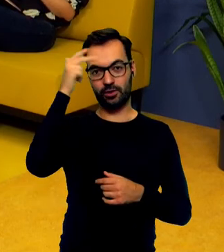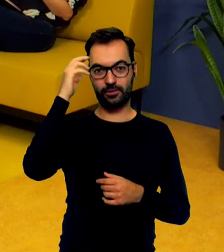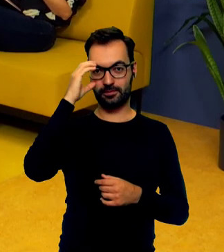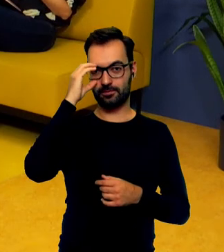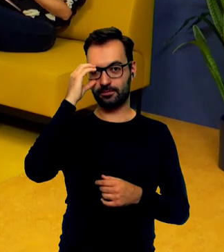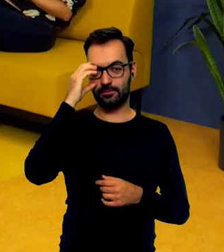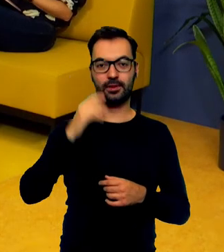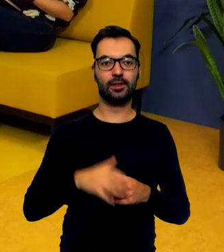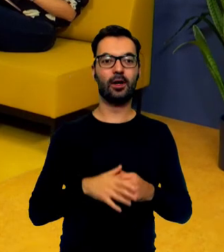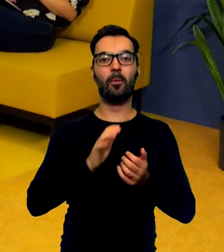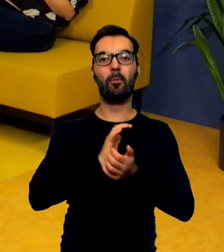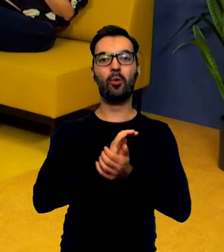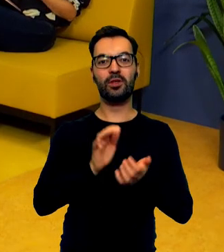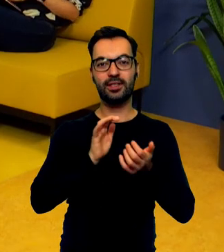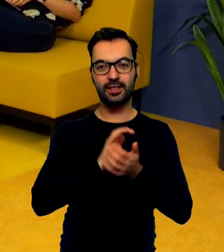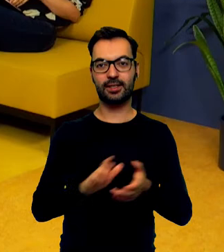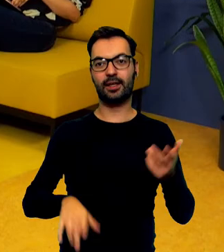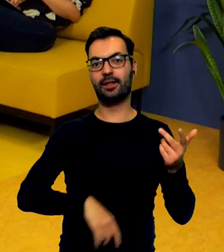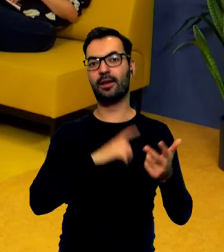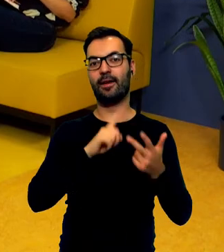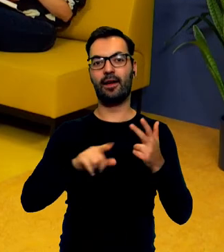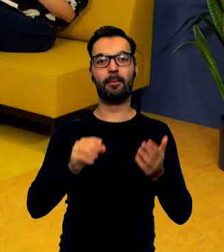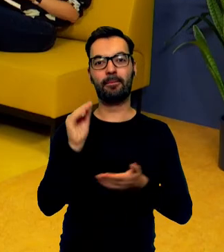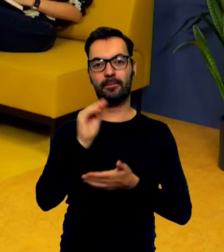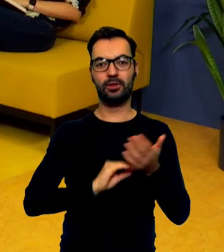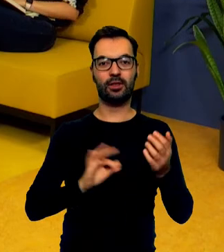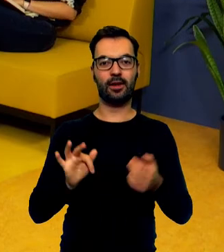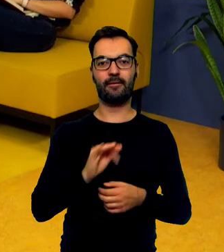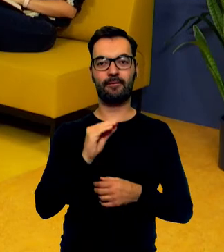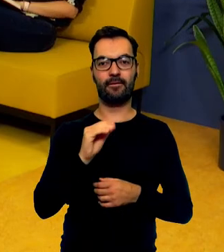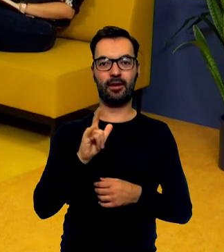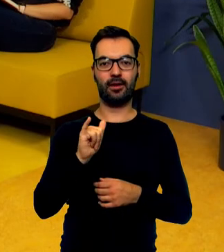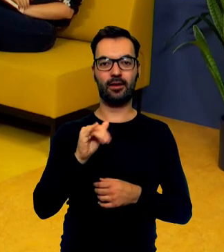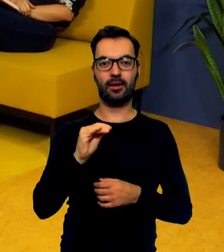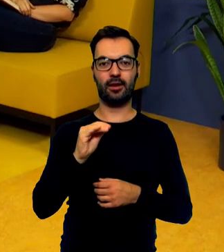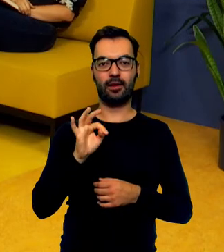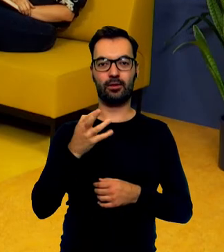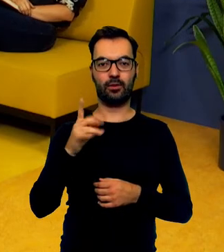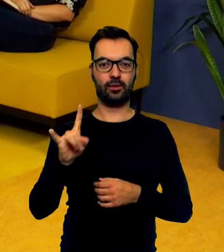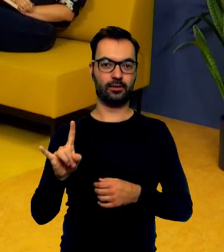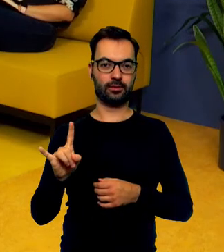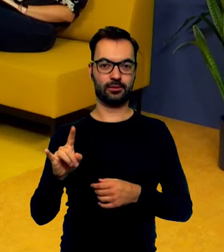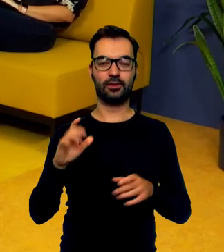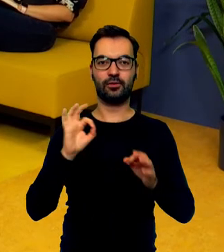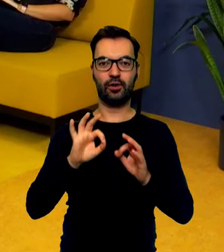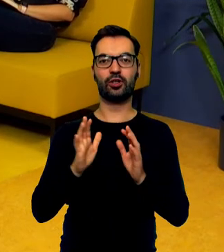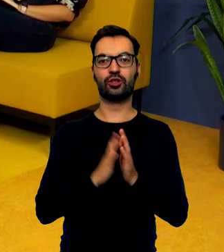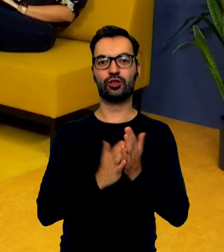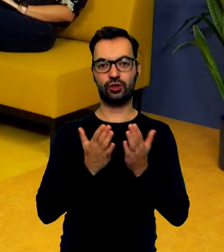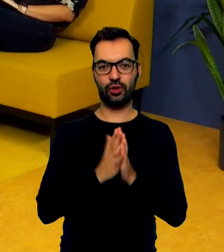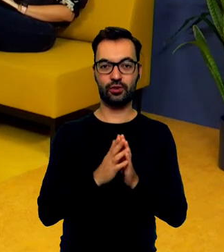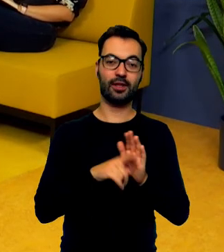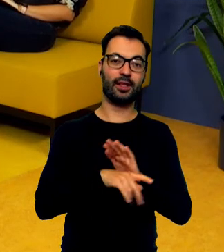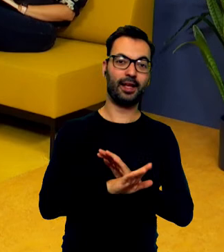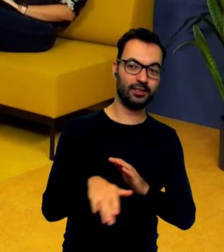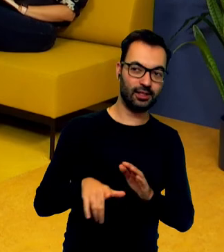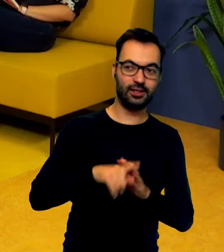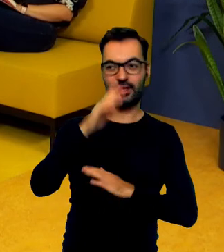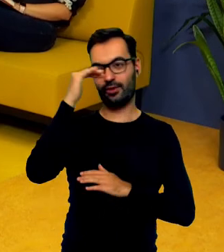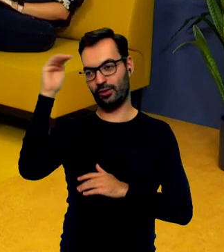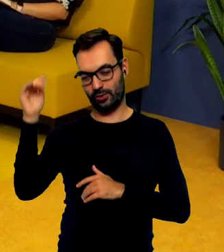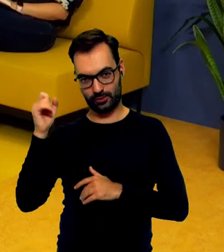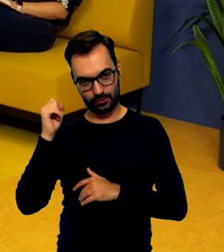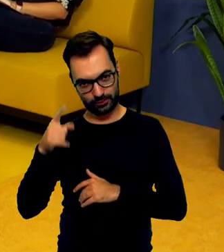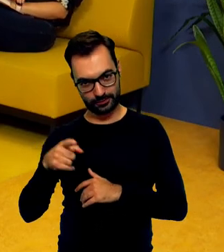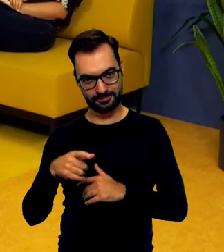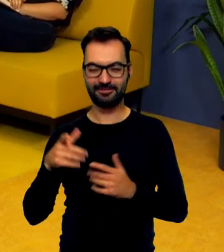filozofem, jesteś publicystą, jesteś felietonistą. Ja przypomnę Twoje książki i bardzo się cieszę, że mogę już powiedzieć książki i dla dzieci, i dla